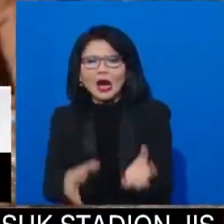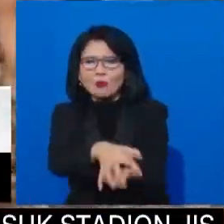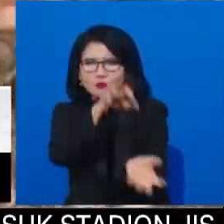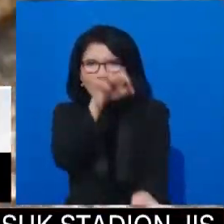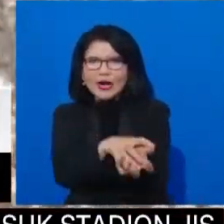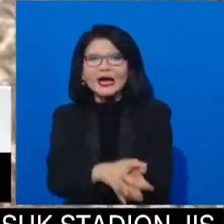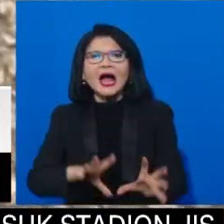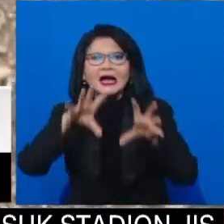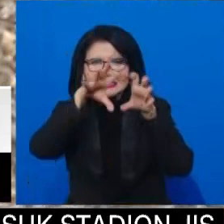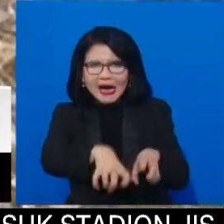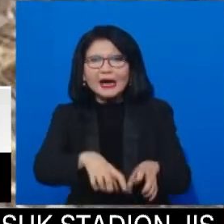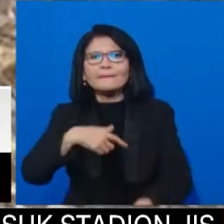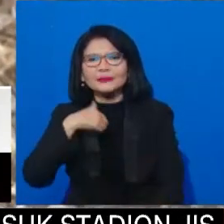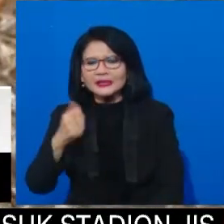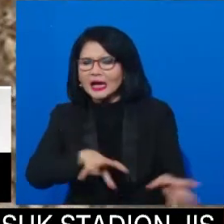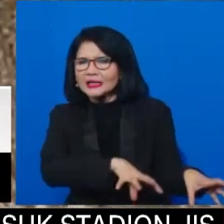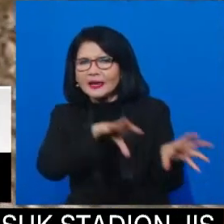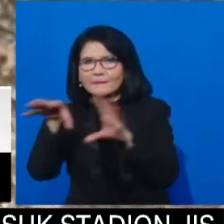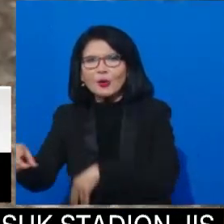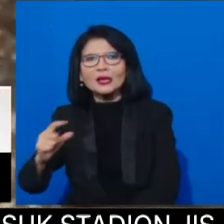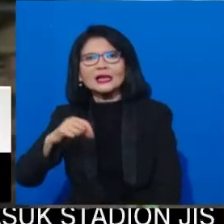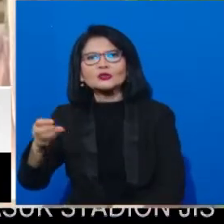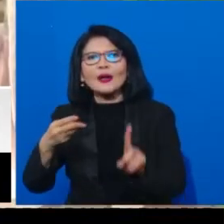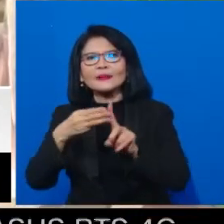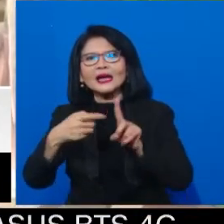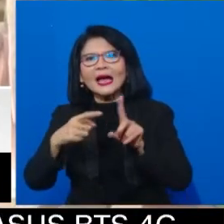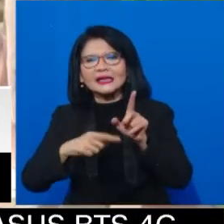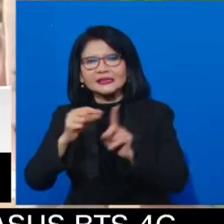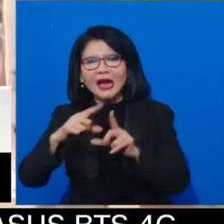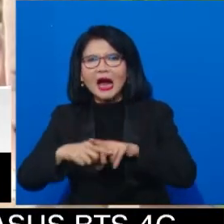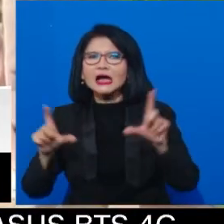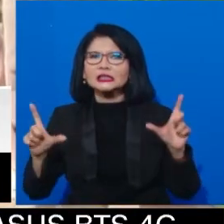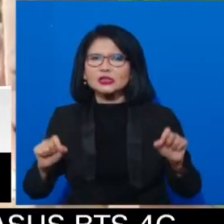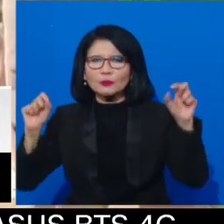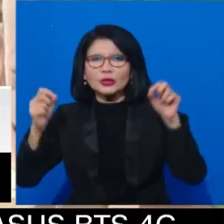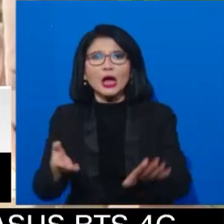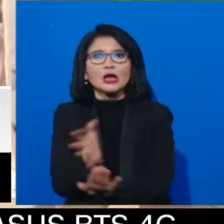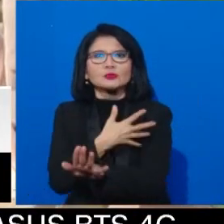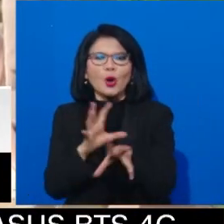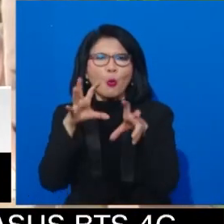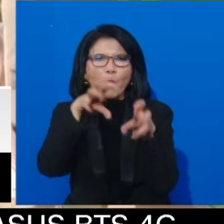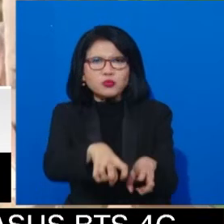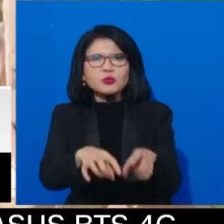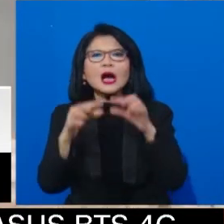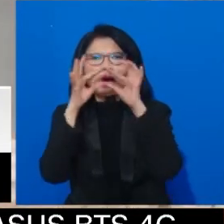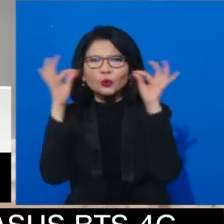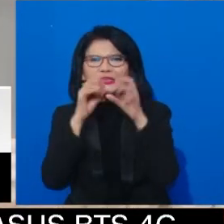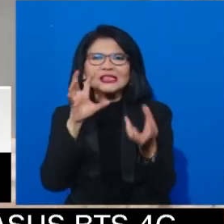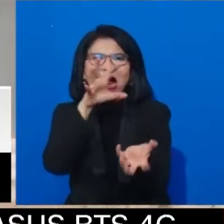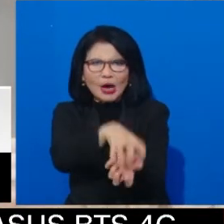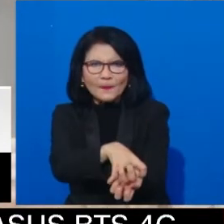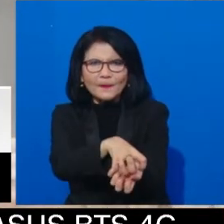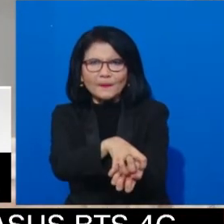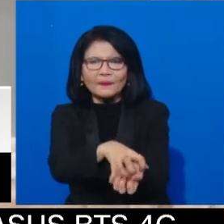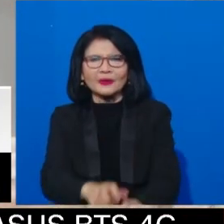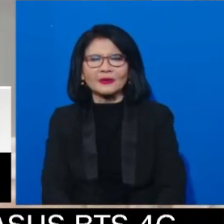ditangkap untuk dibawa ke kantor BKSDA Resort Cirebon. Sebelumnya, buaya sempat menerkam seekor kucing milik warga yang tak sengaja